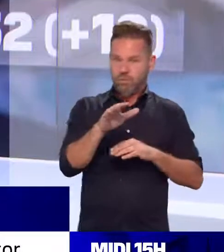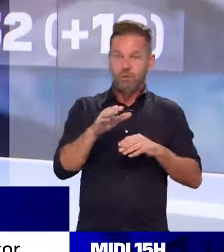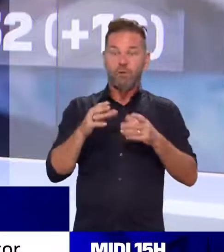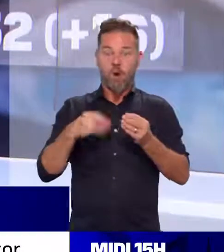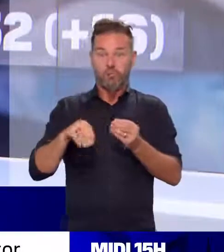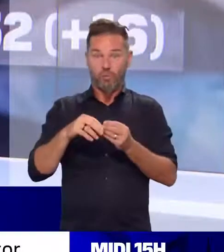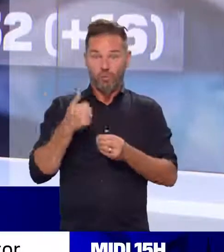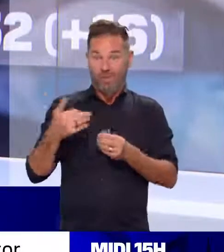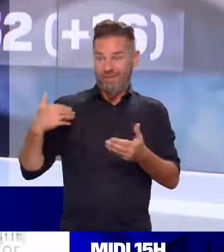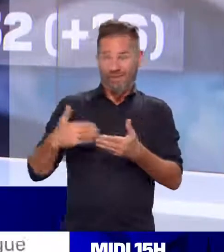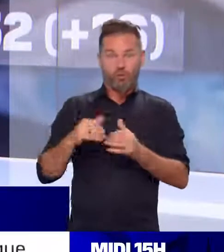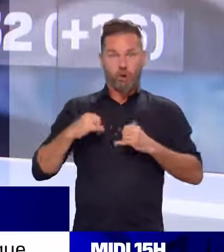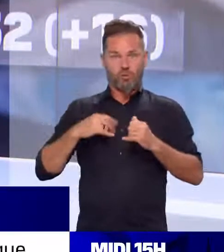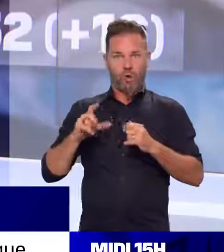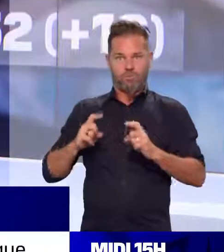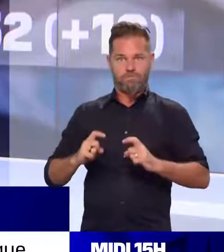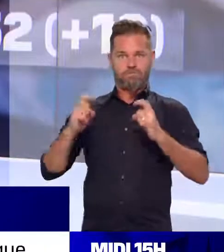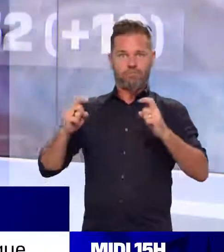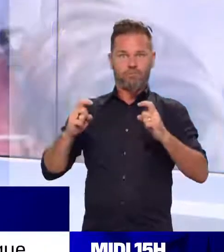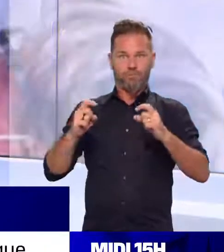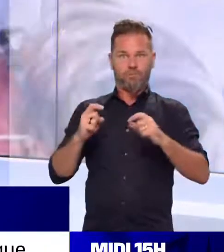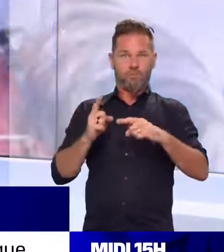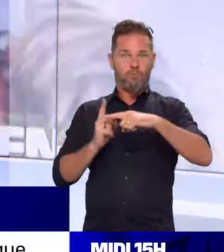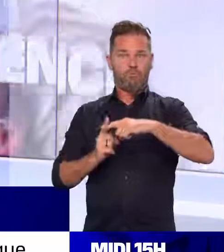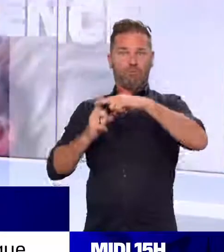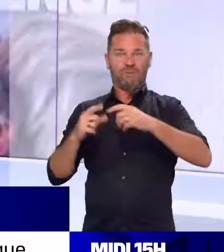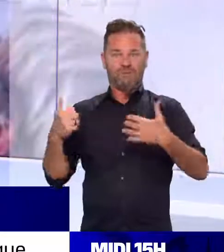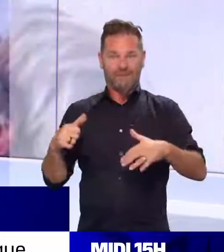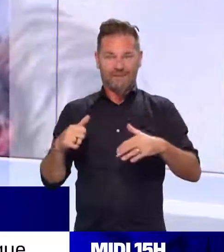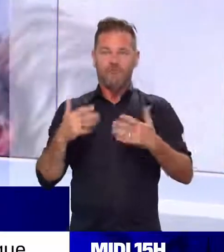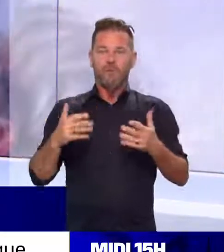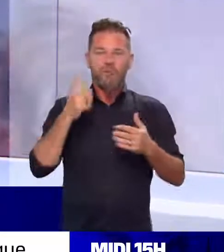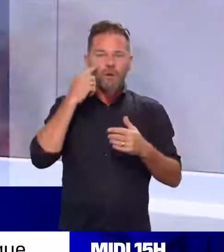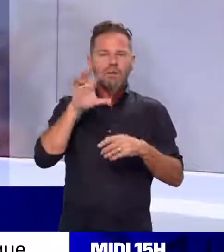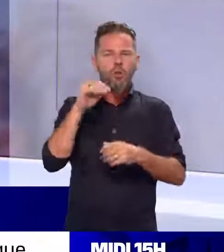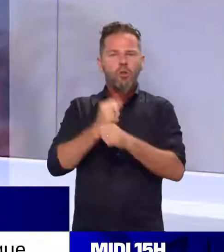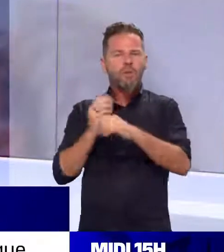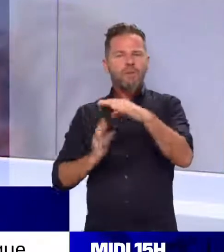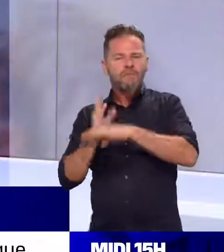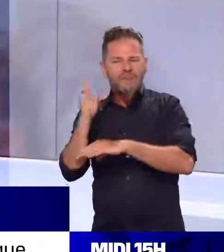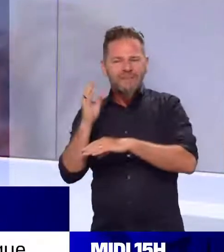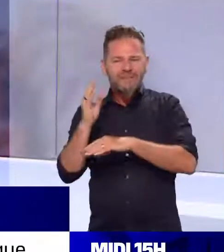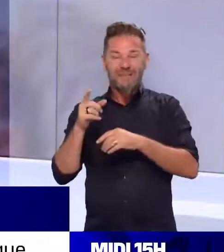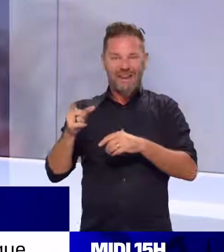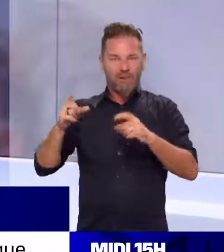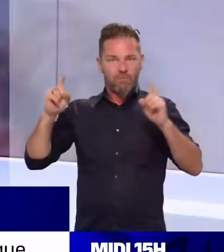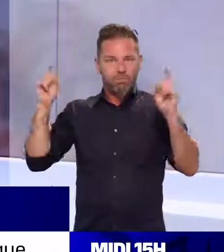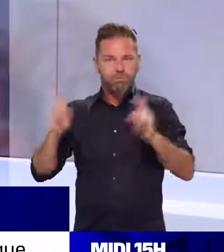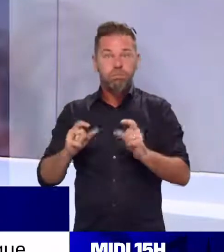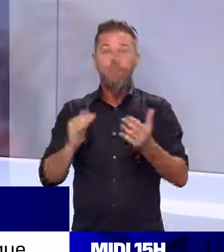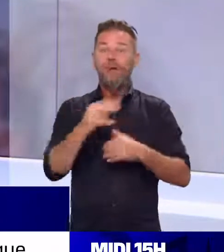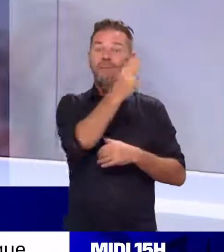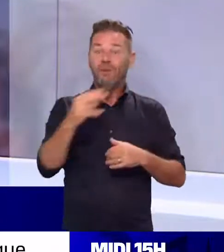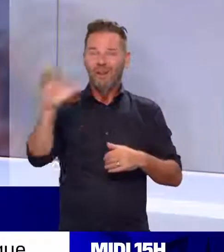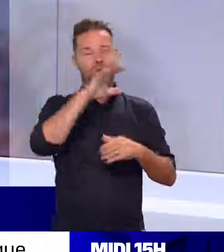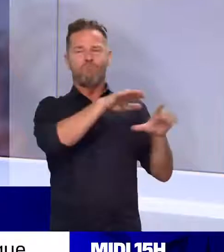seulement une semaine. A contrario, vous allez voir chez les plus âgés, les plus de 50 ans, eh bien, le taux d'incidence est bien plus bas que le niveau national.